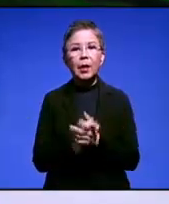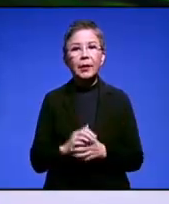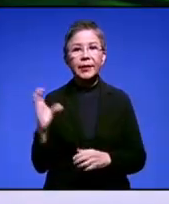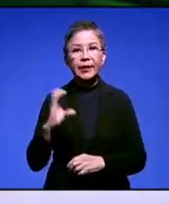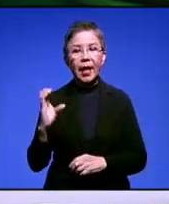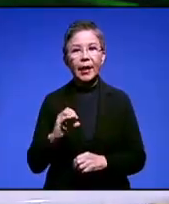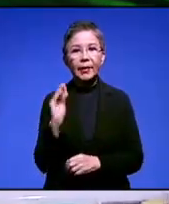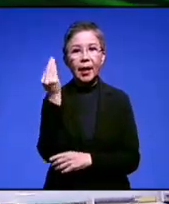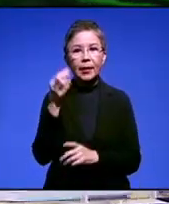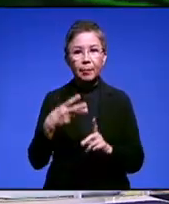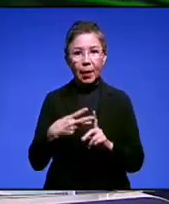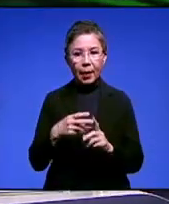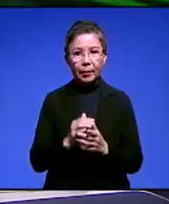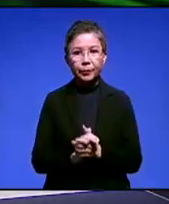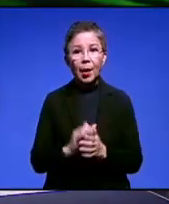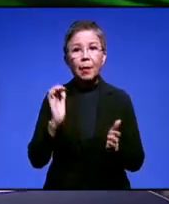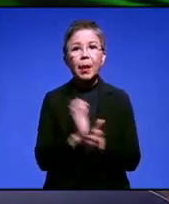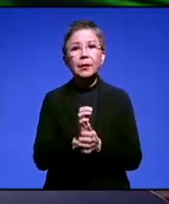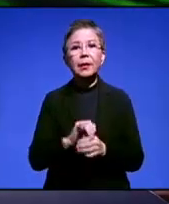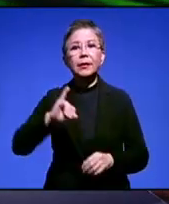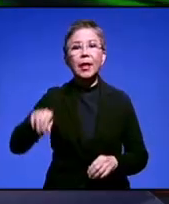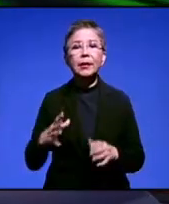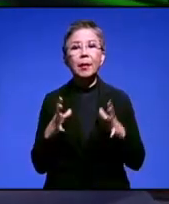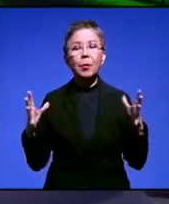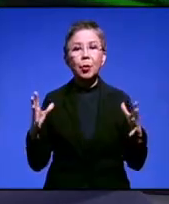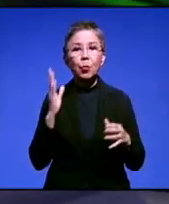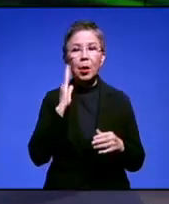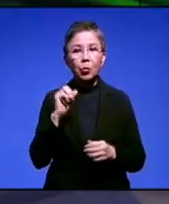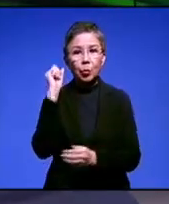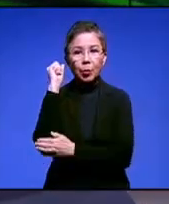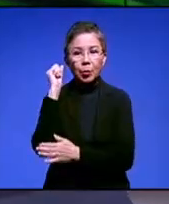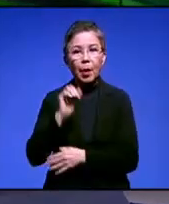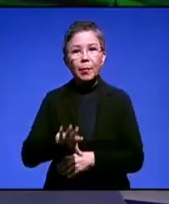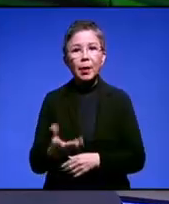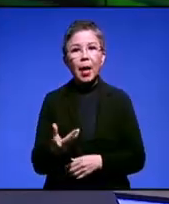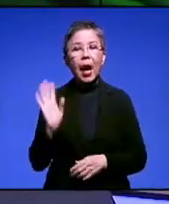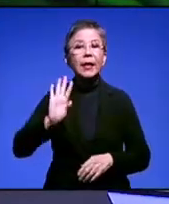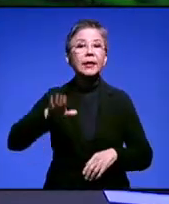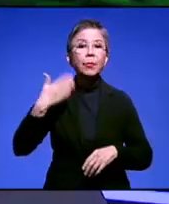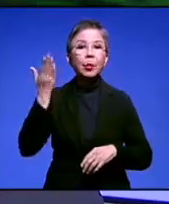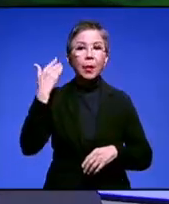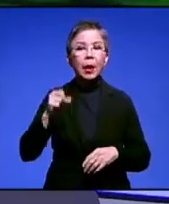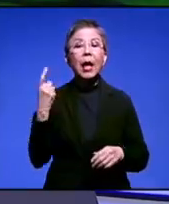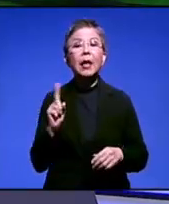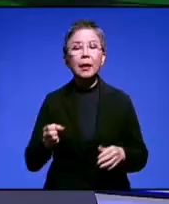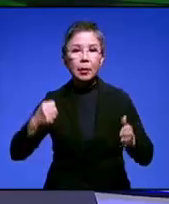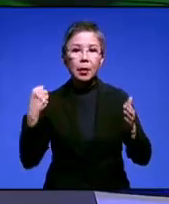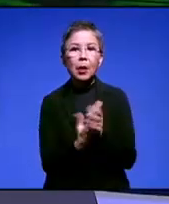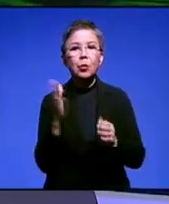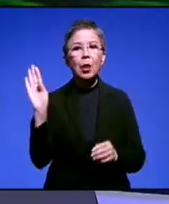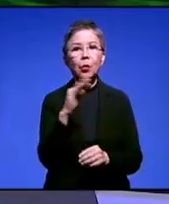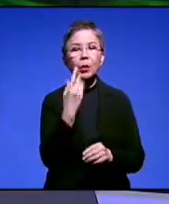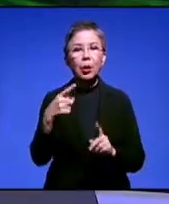Cengkareng Jakarta Barat mantan Jaksa Agung muda tindak pidana khusus ini meninggal pada Sabtu kemarin akibat kecelakaan lalu lintas